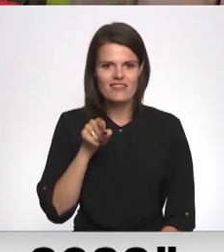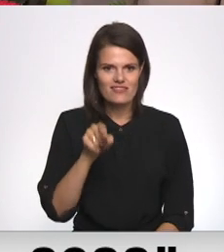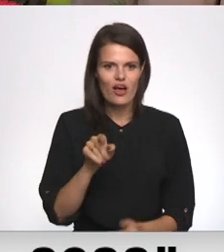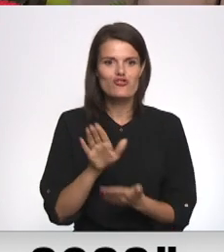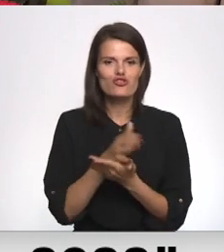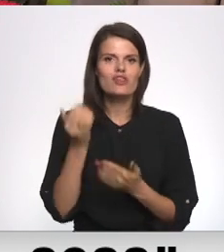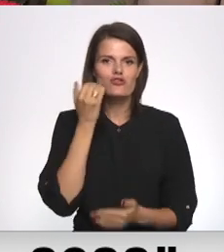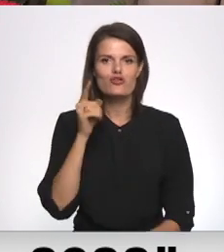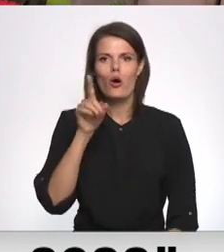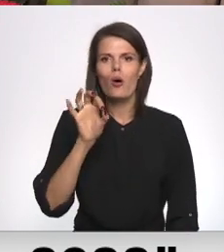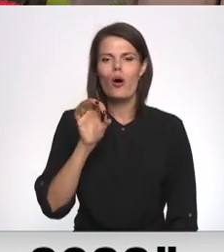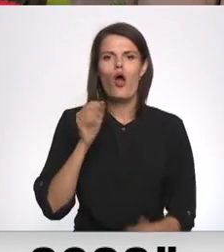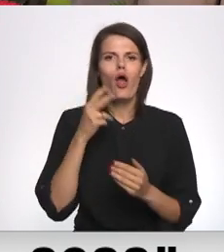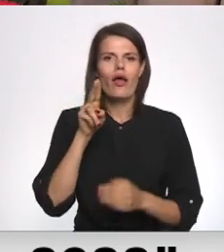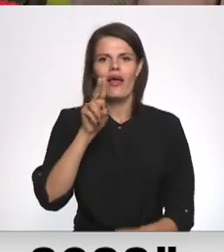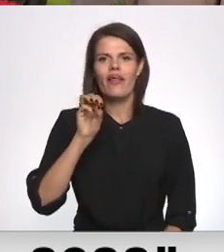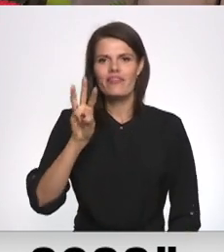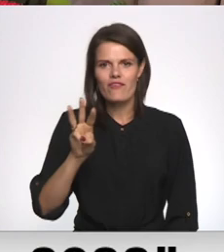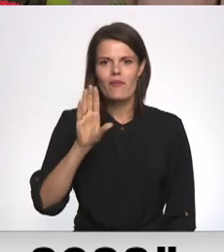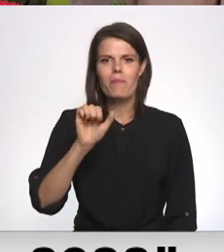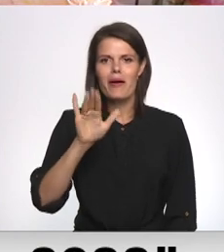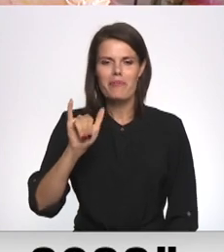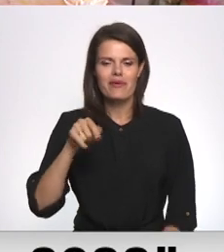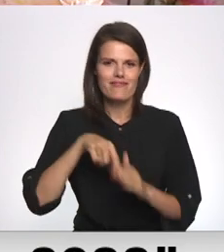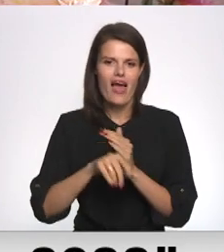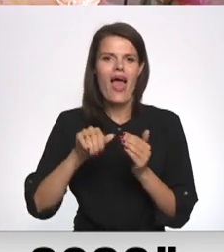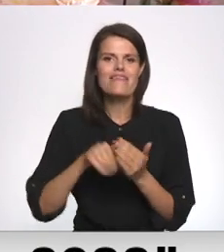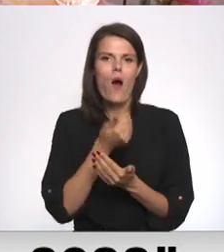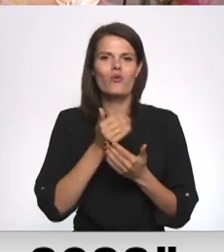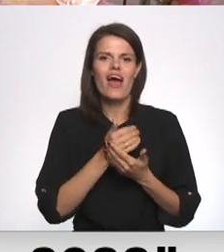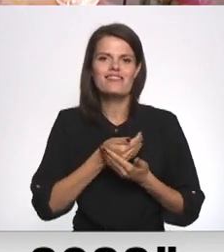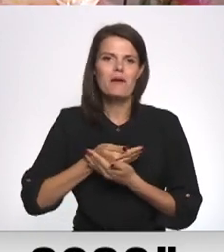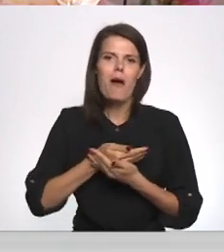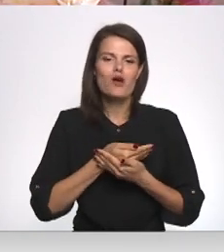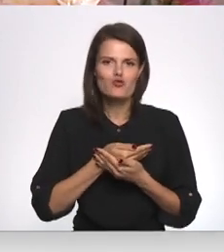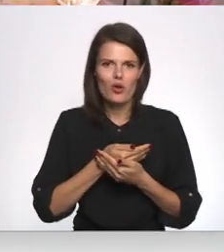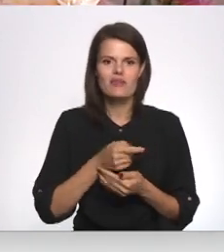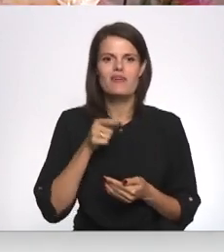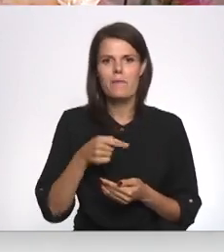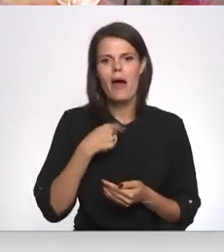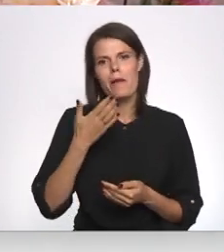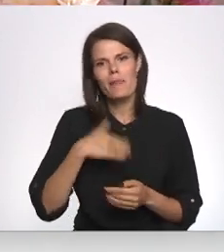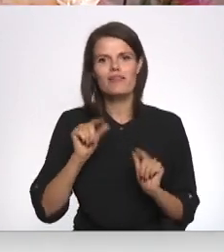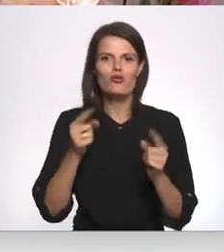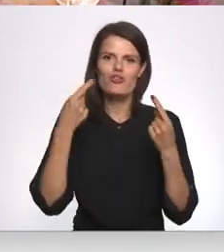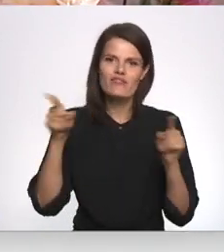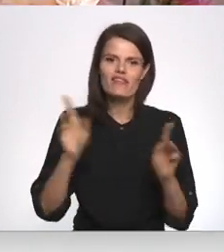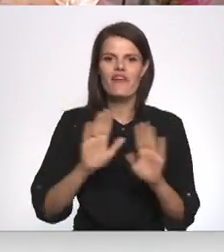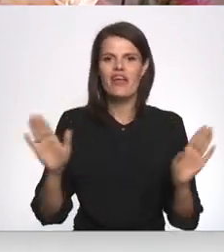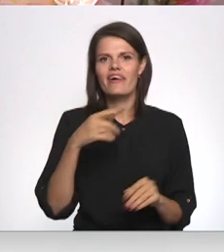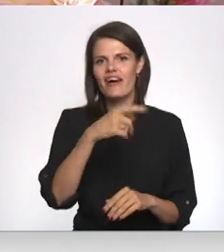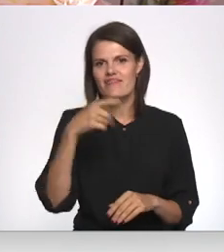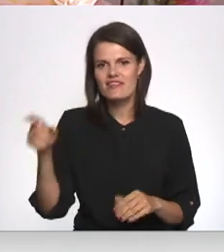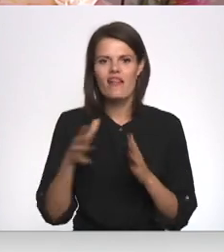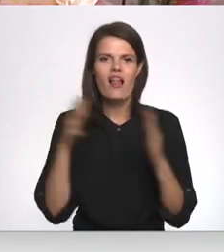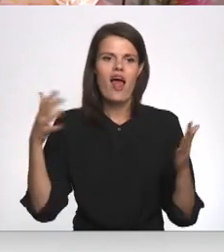arī nosaukta – New Baby, jeb jaunais mazulis. Man vienmēr patīk, lai man būtu nedaudz savādāk kā citiem. Un tā kā vairums,